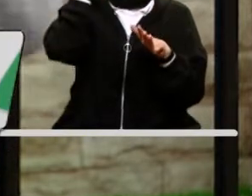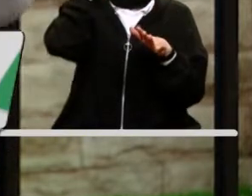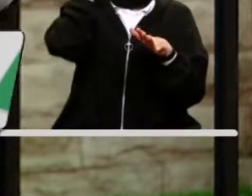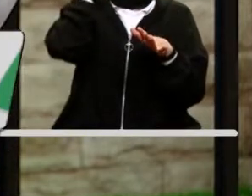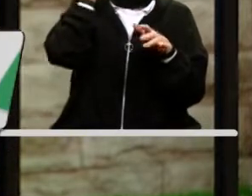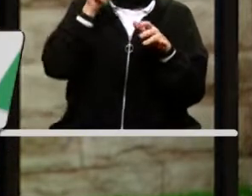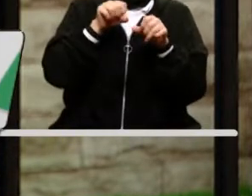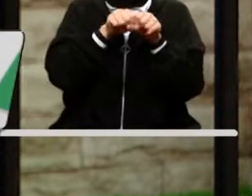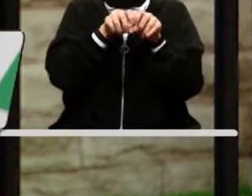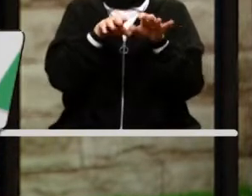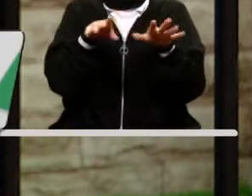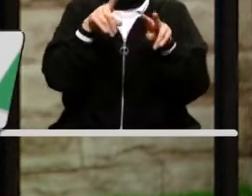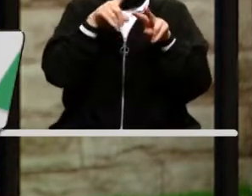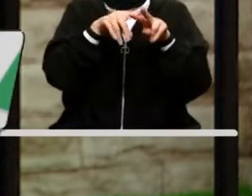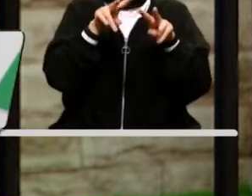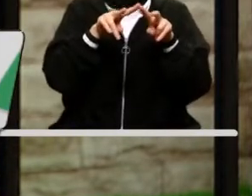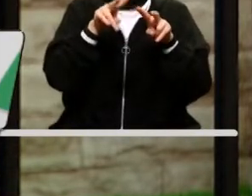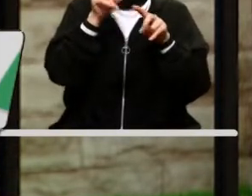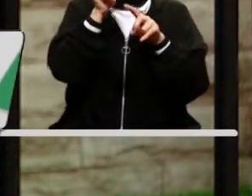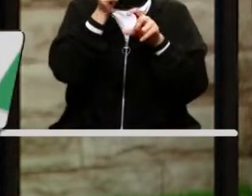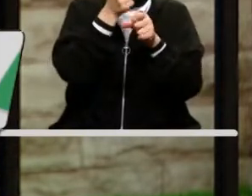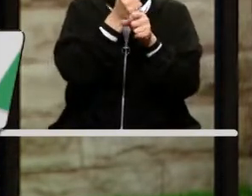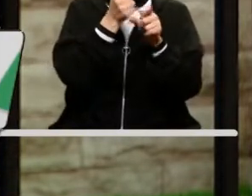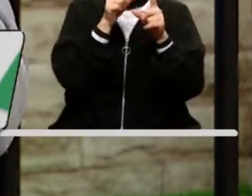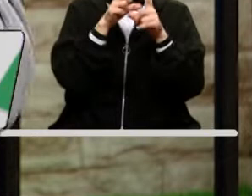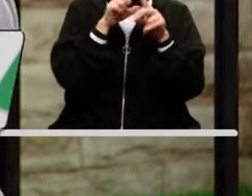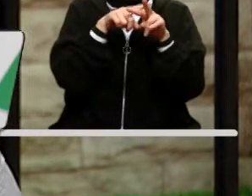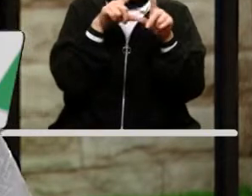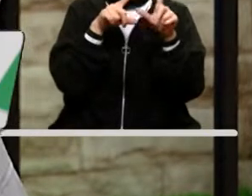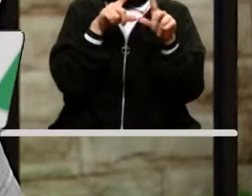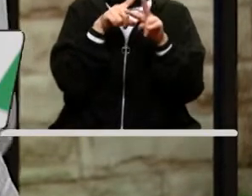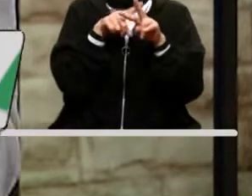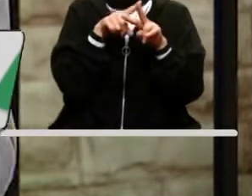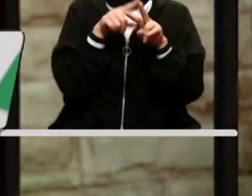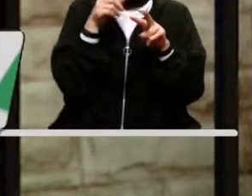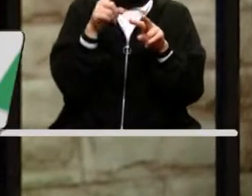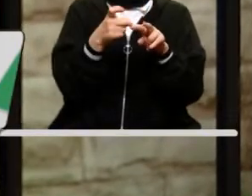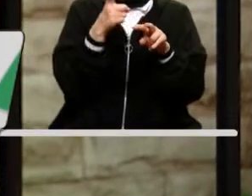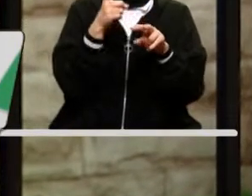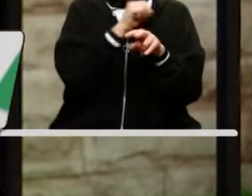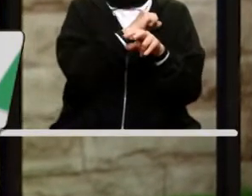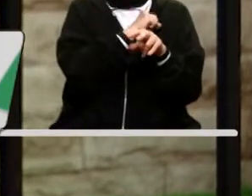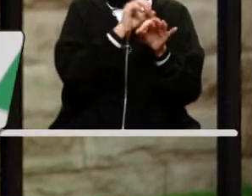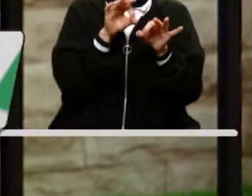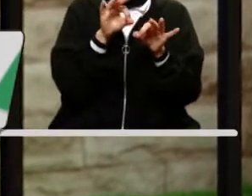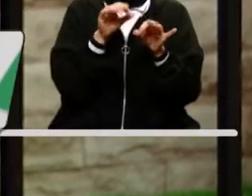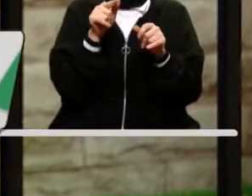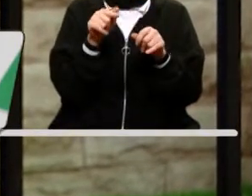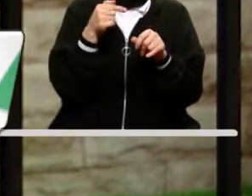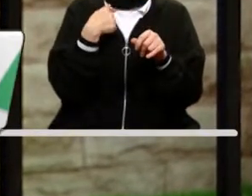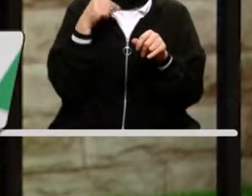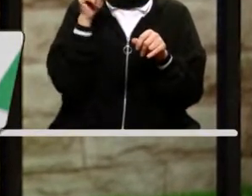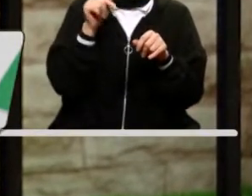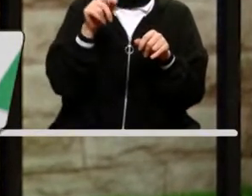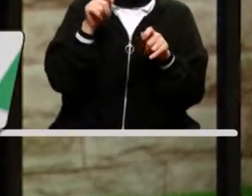amigdala keşfederse öğrenme biçimimiz azalır. Korku, yani ben bunu yapamam. Ha, o zaman ne yapmak gerekiyor?